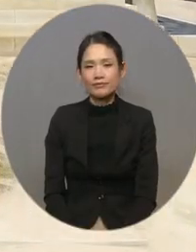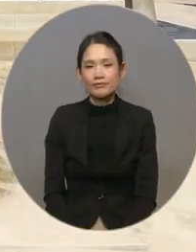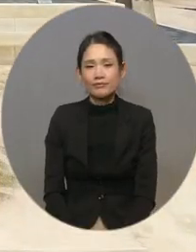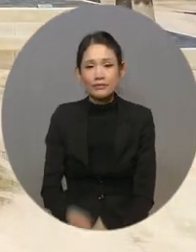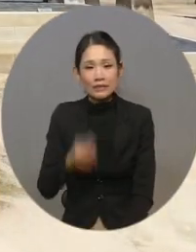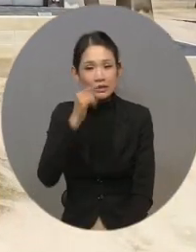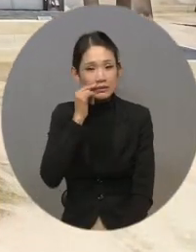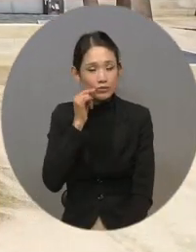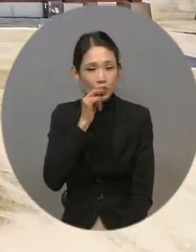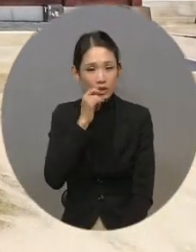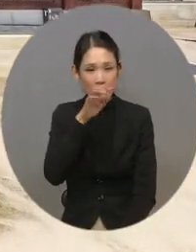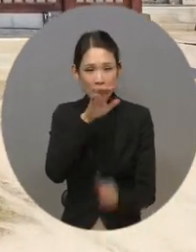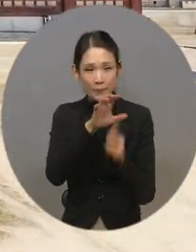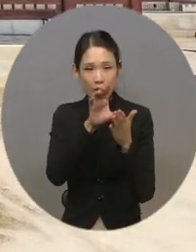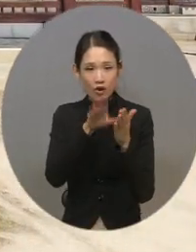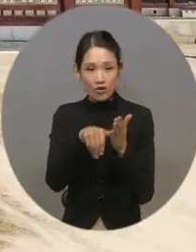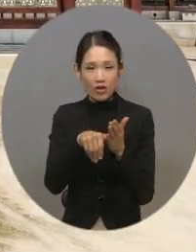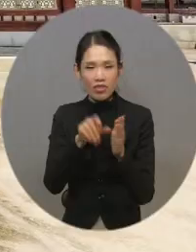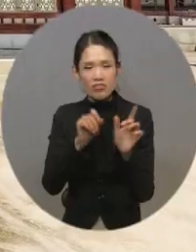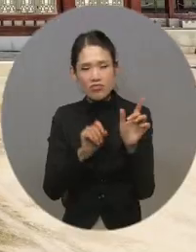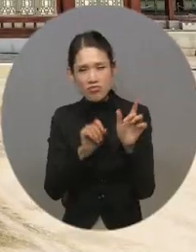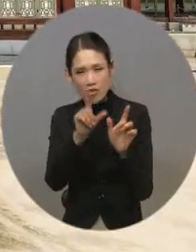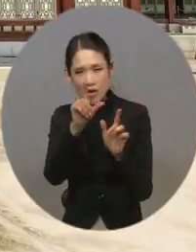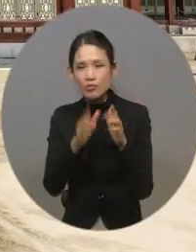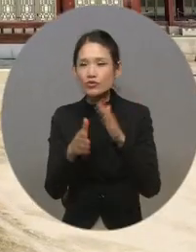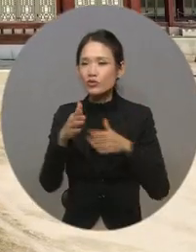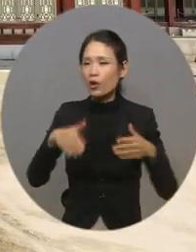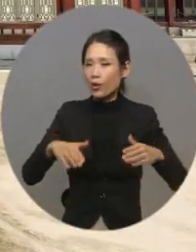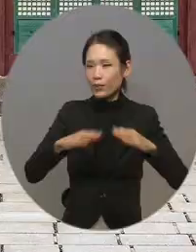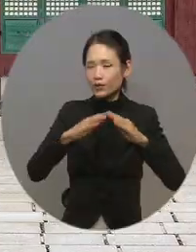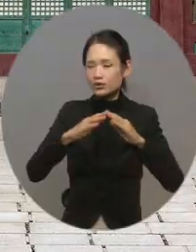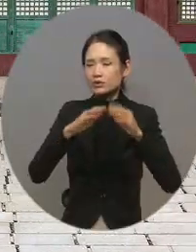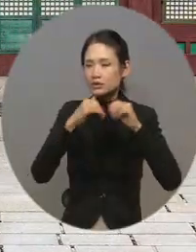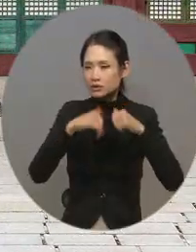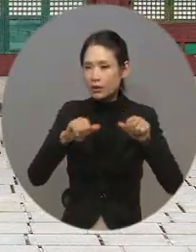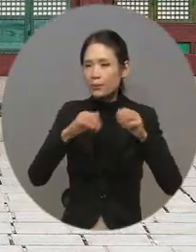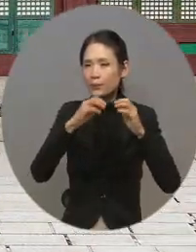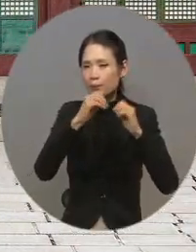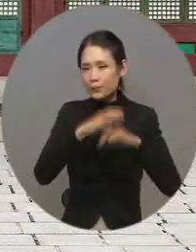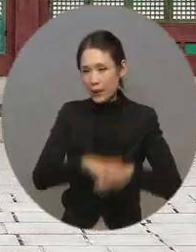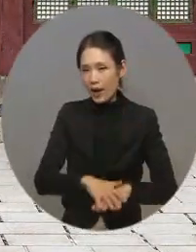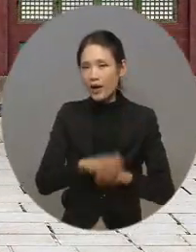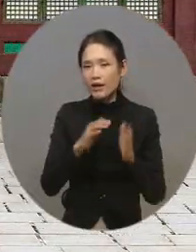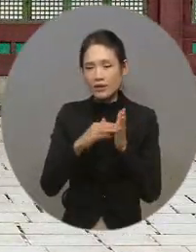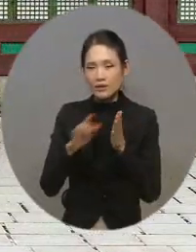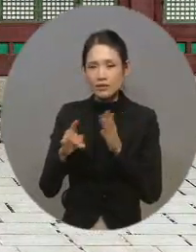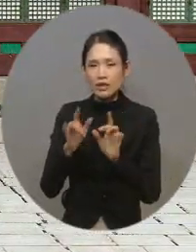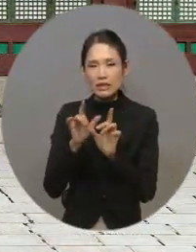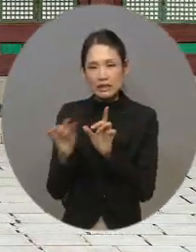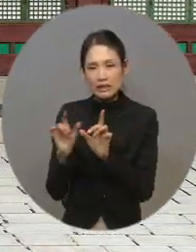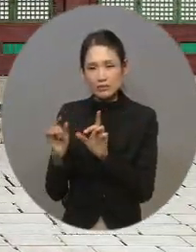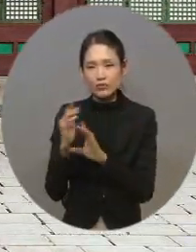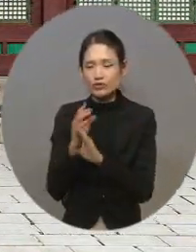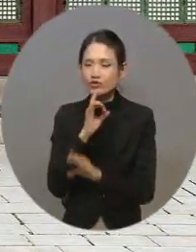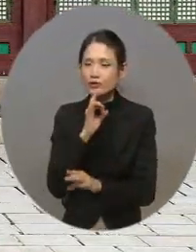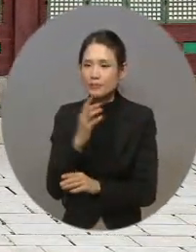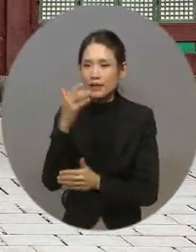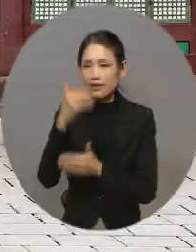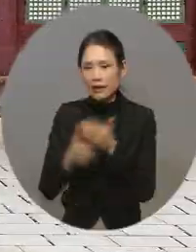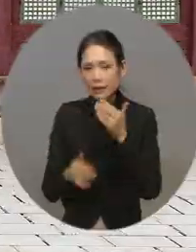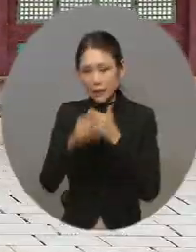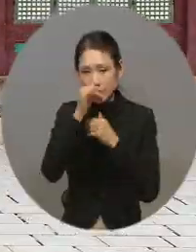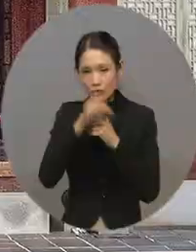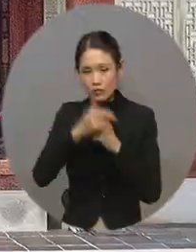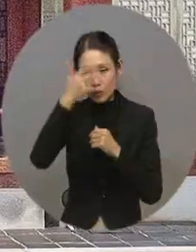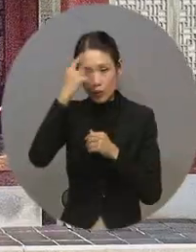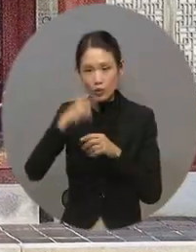일본이 일제강점기에 거의 대부분의 건물들을 철거하면서 극히 일부 중심 건물만 남았고 조선총독부